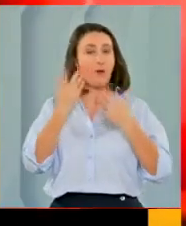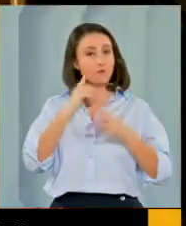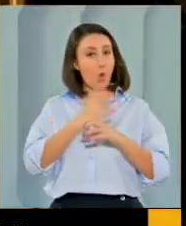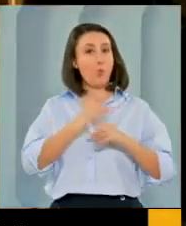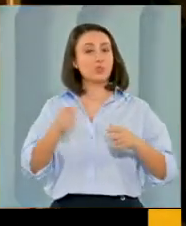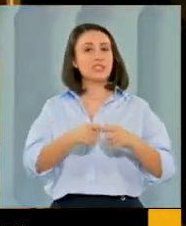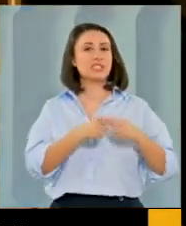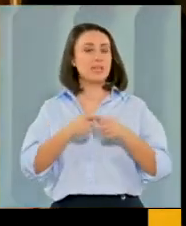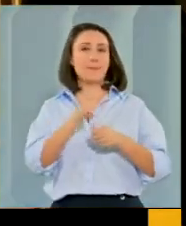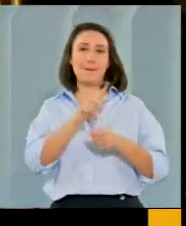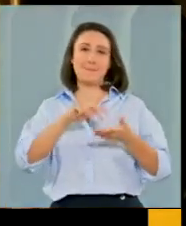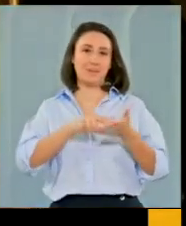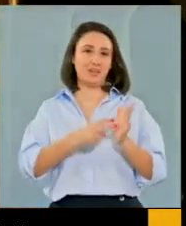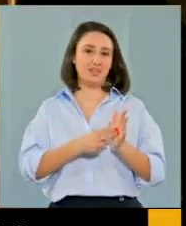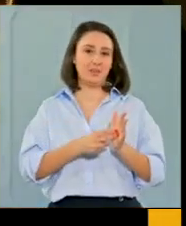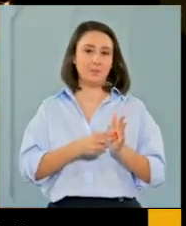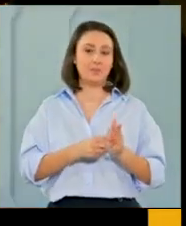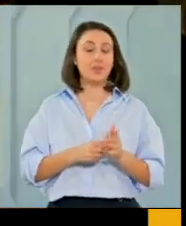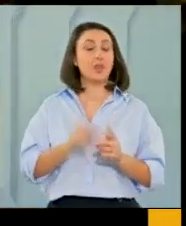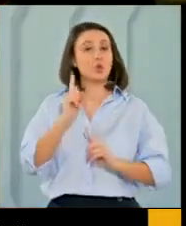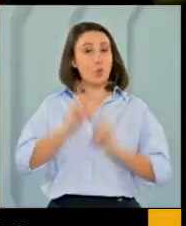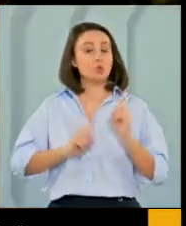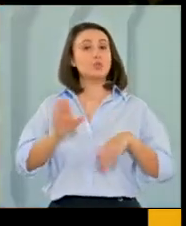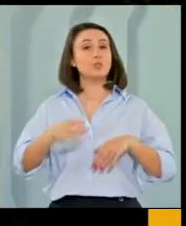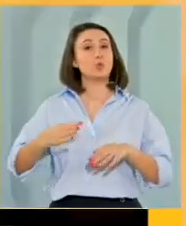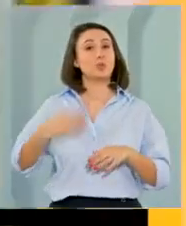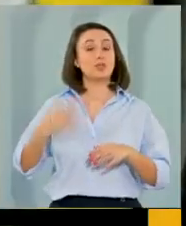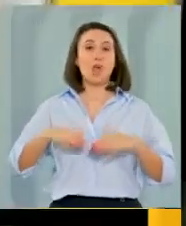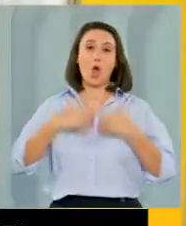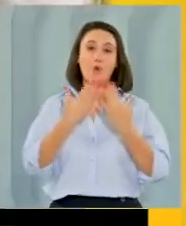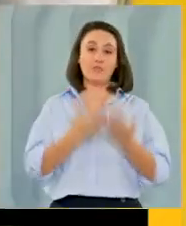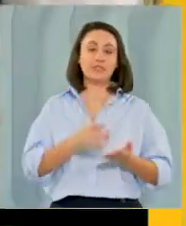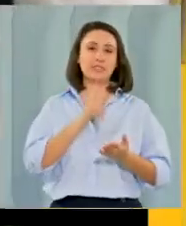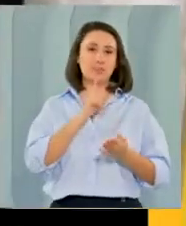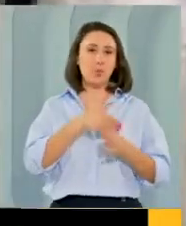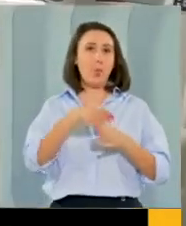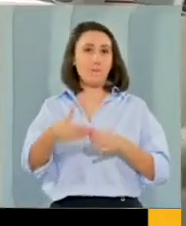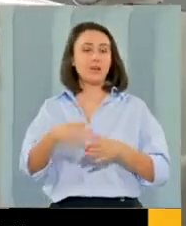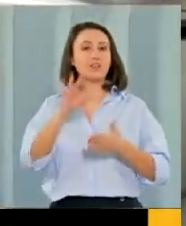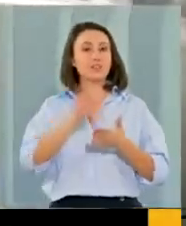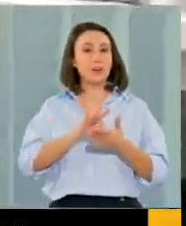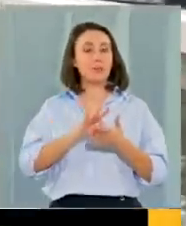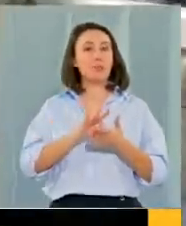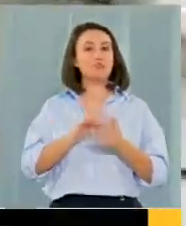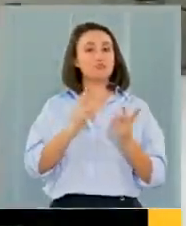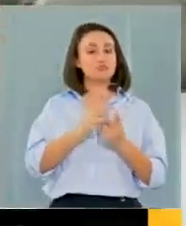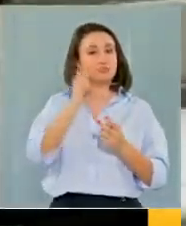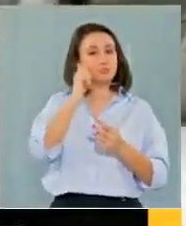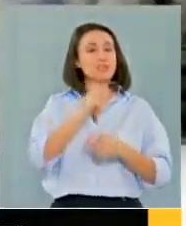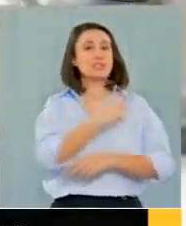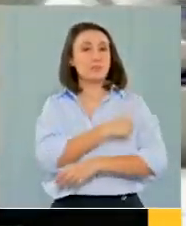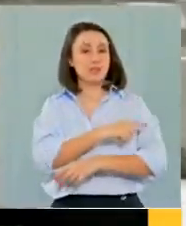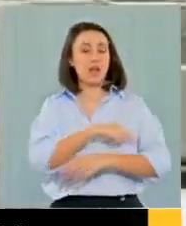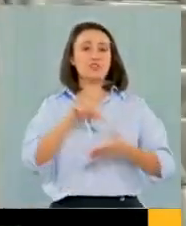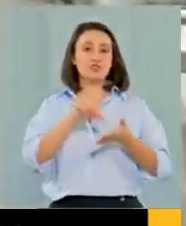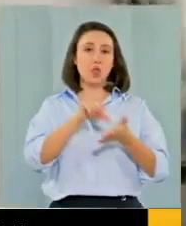uciși de un sistem nepregătit și ignorant. Cu toate acestea, Ministerul Sănătății a oferit și el doar o amânare. Termenul de conformare a spitalelor care au